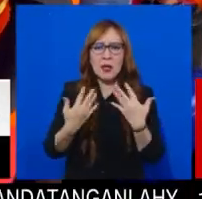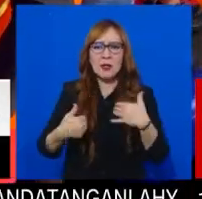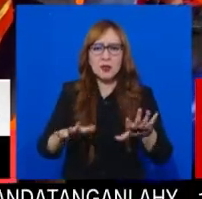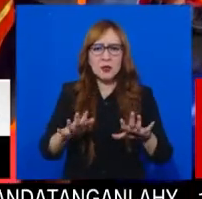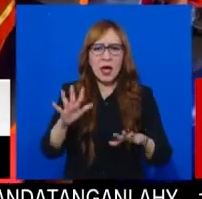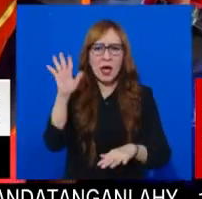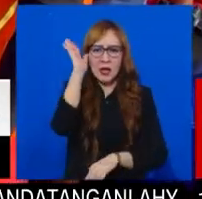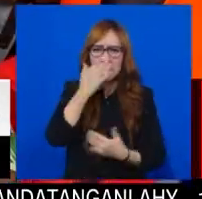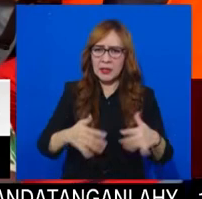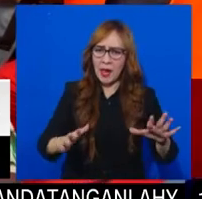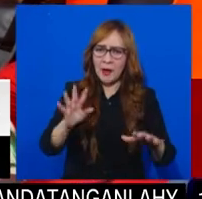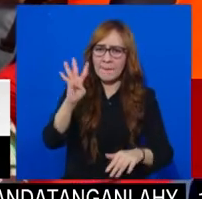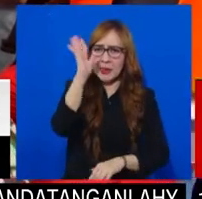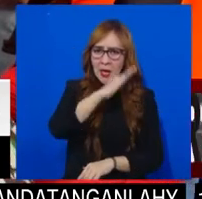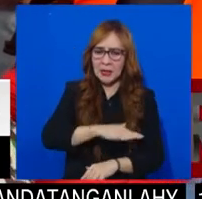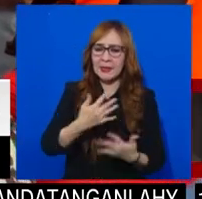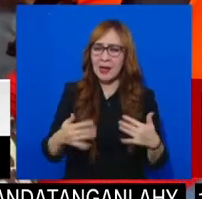4 hari.